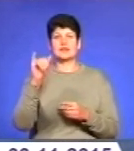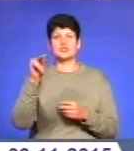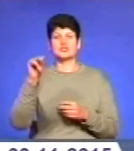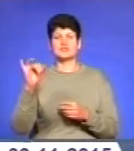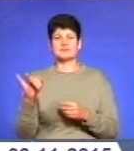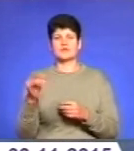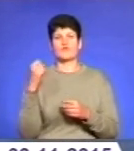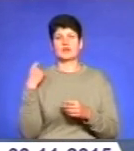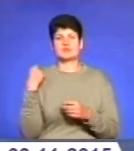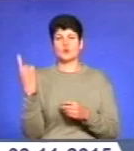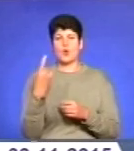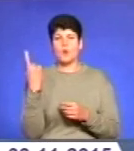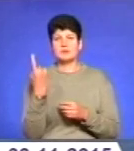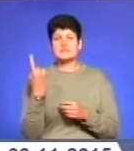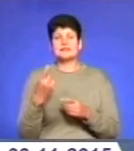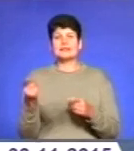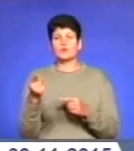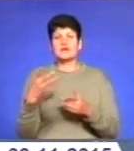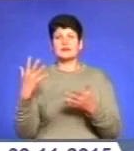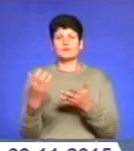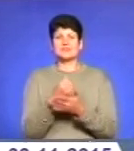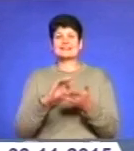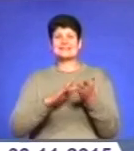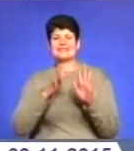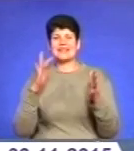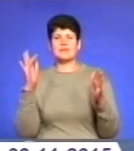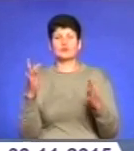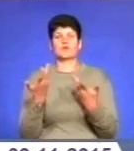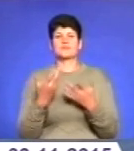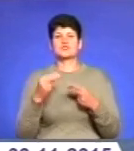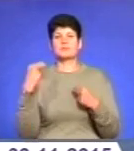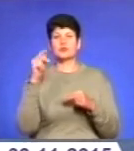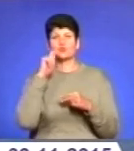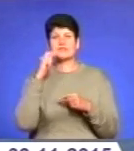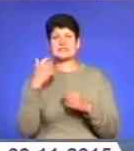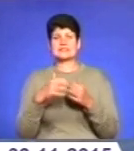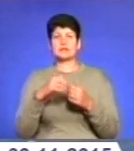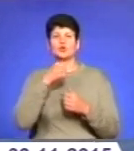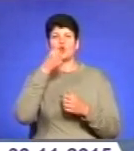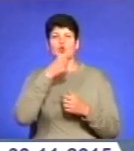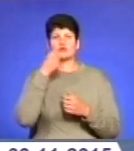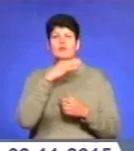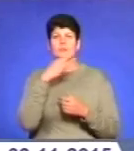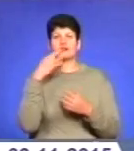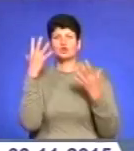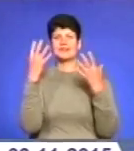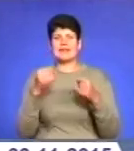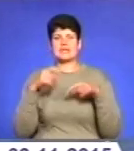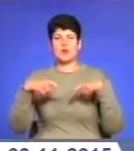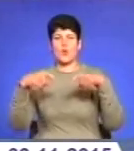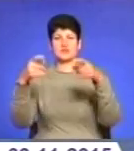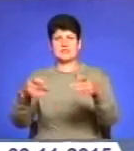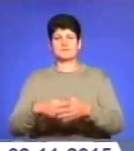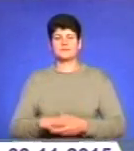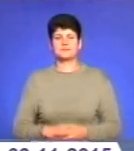видах перегонів цього виду спорту. Тернополяни стали срібними призерами чемпіонату України серед дорослих у багатоденній гонці. Докладніше у сюжеті